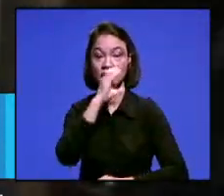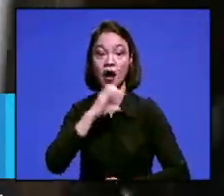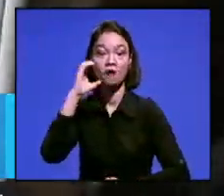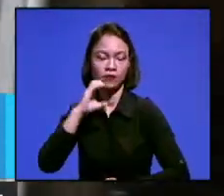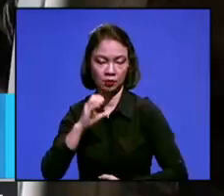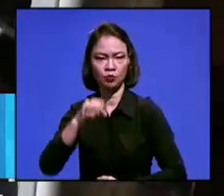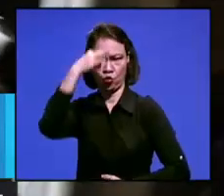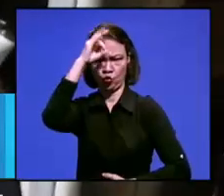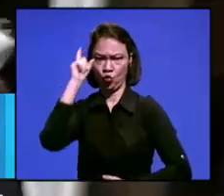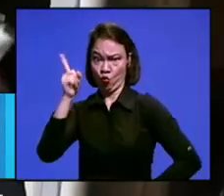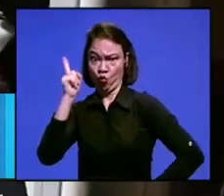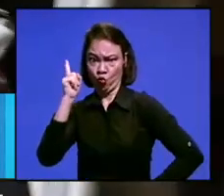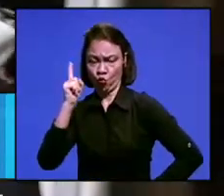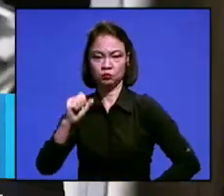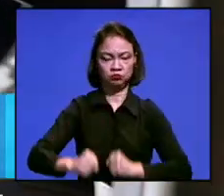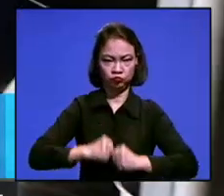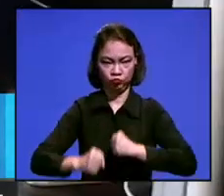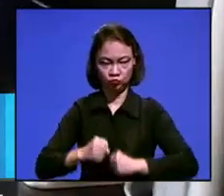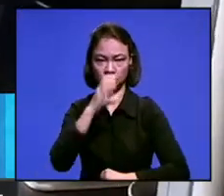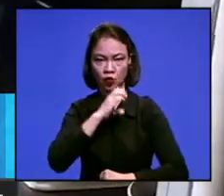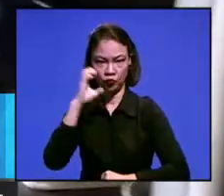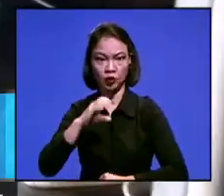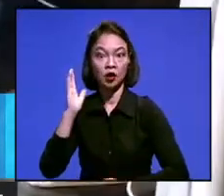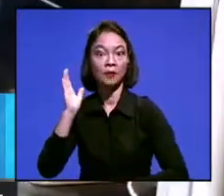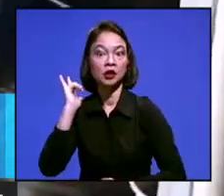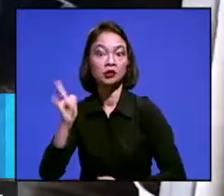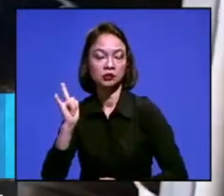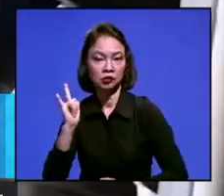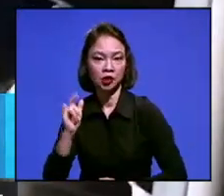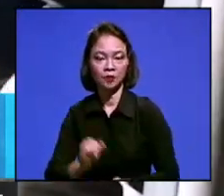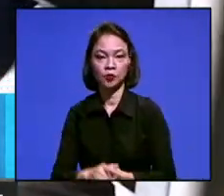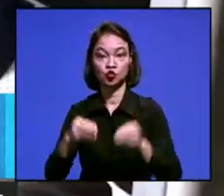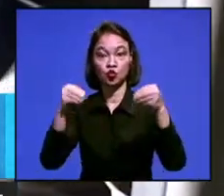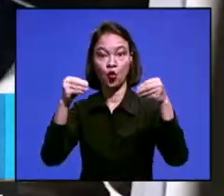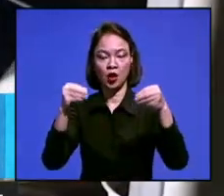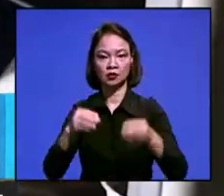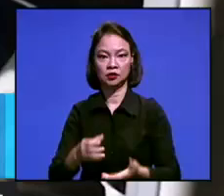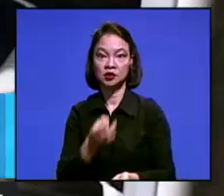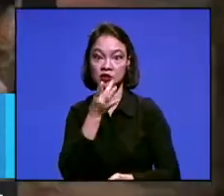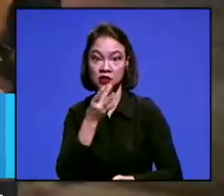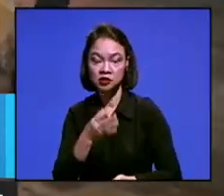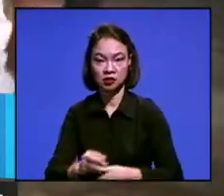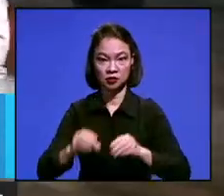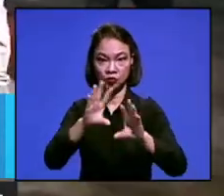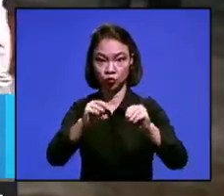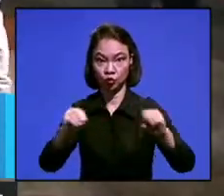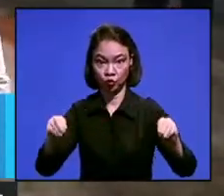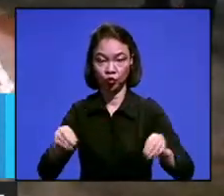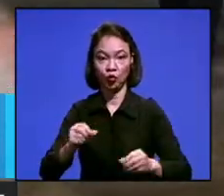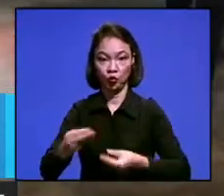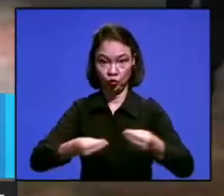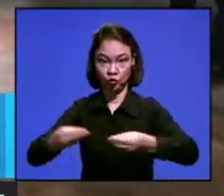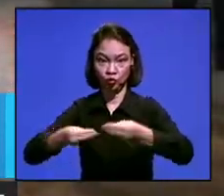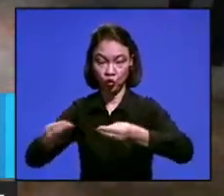Polisi juga memperingatkan pengelola kafe yang masih beroperasi dan mengancam akan mencabut izin usaha jika tidak patuh pada aturan untuk